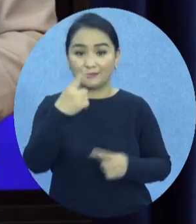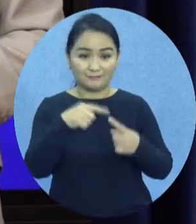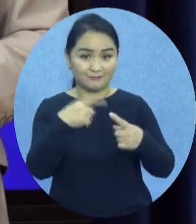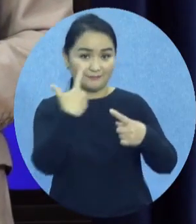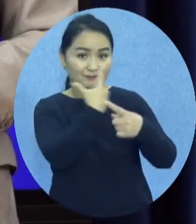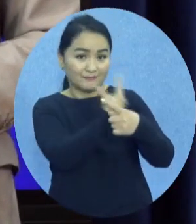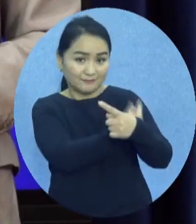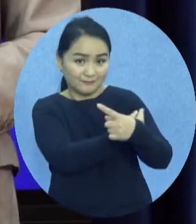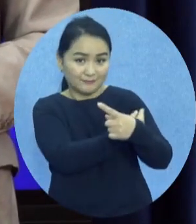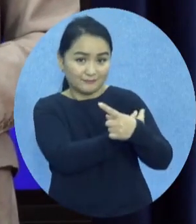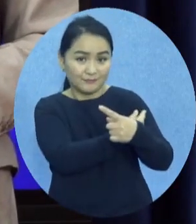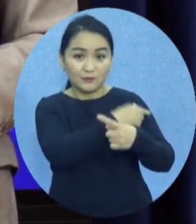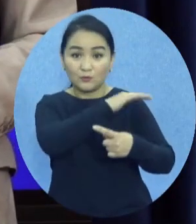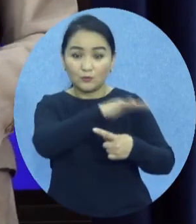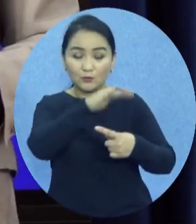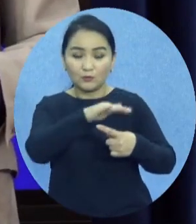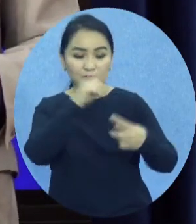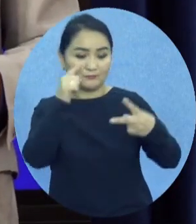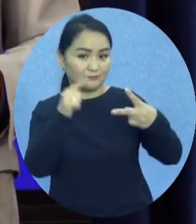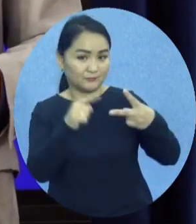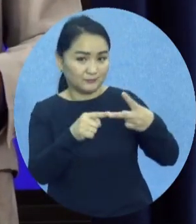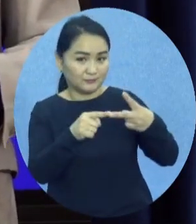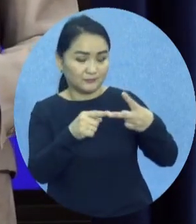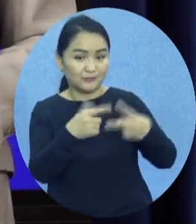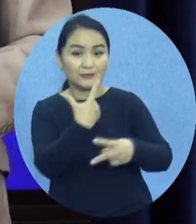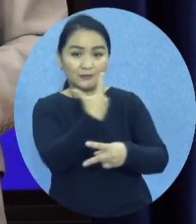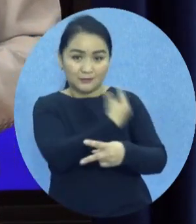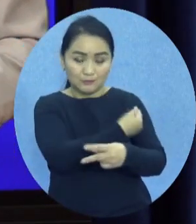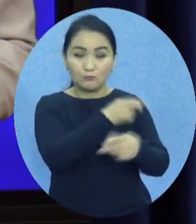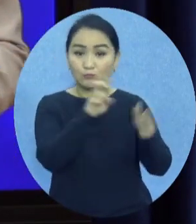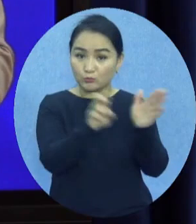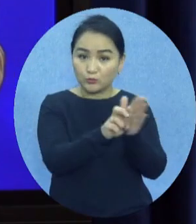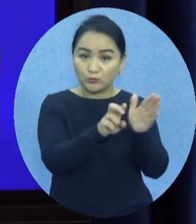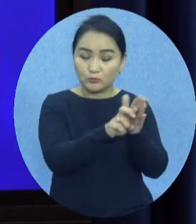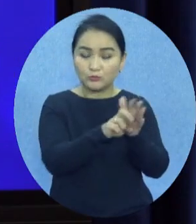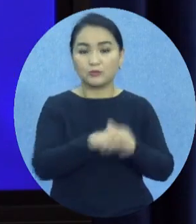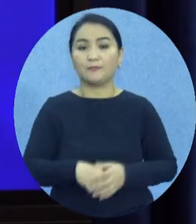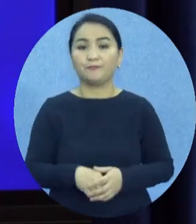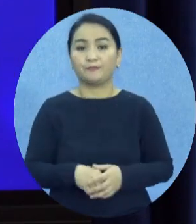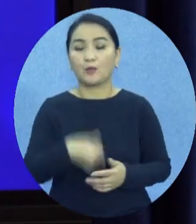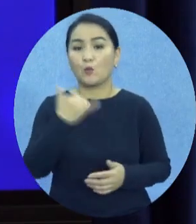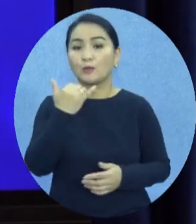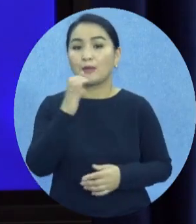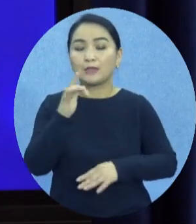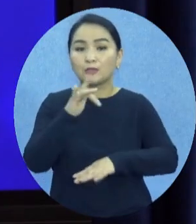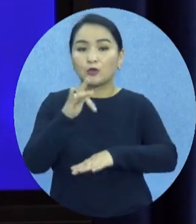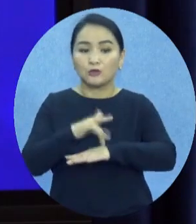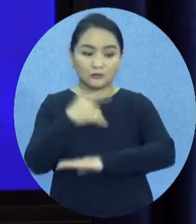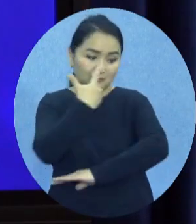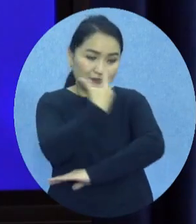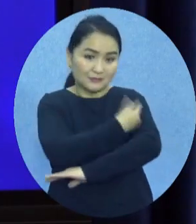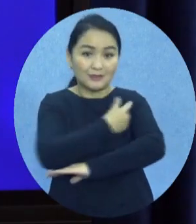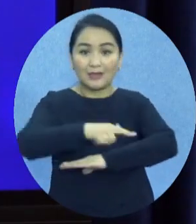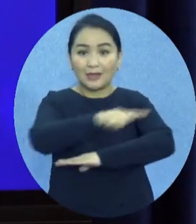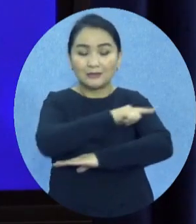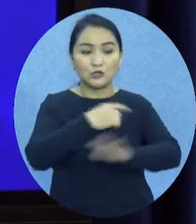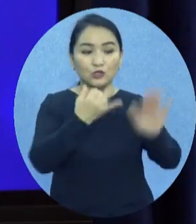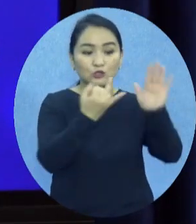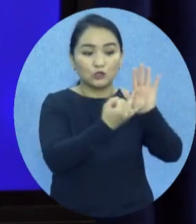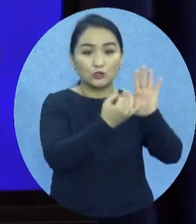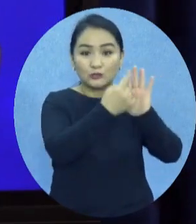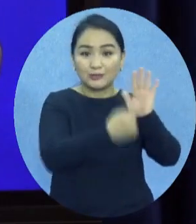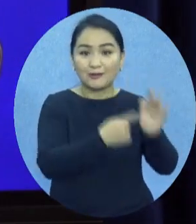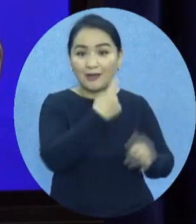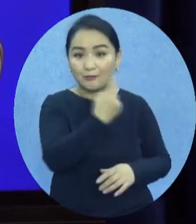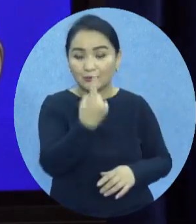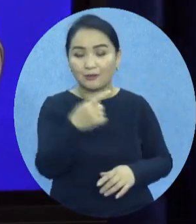хоёрдугаар тунгаа тариулах ийм боломжтой байгаа. За вакцины Улаанбаатар хотын цэгүүд бол 7-р сарын 11, 12, 13-ны өдрүүдэд